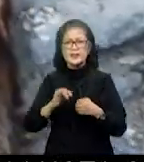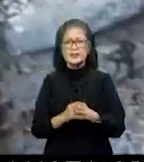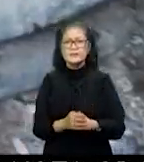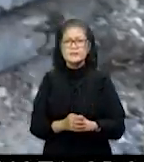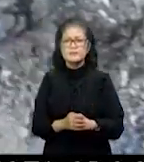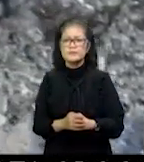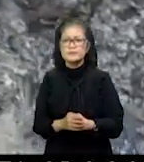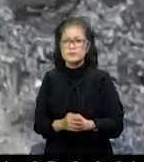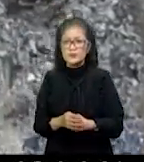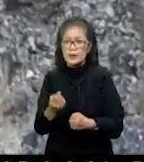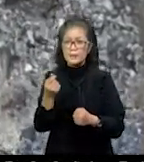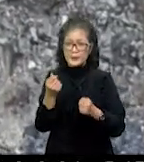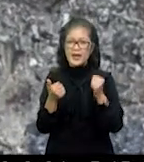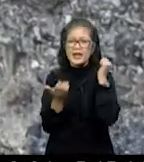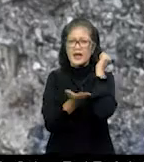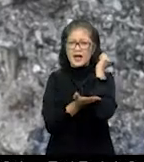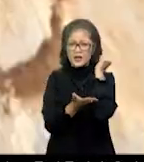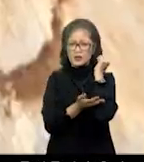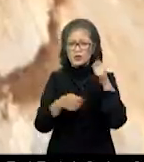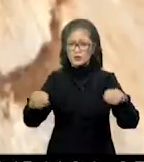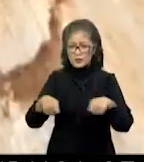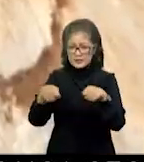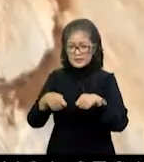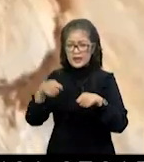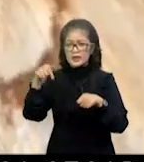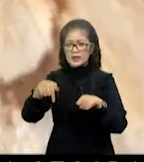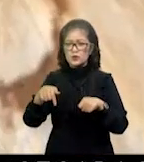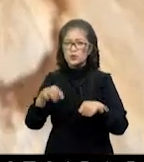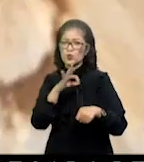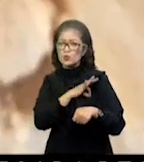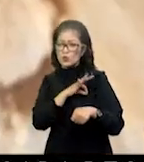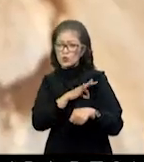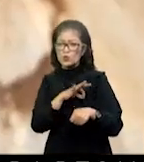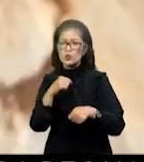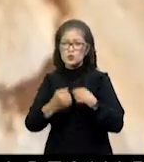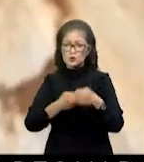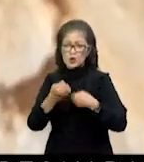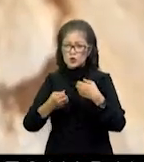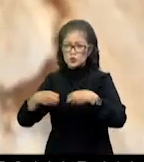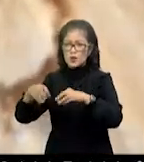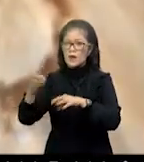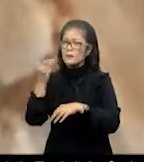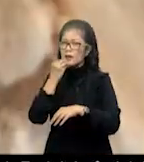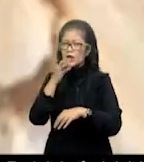Dengan menggunakan kayu bakar untuk memasak, Jamila masih dapat menyisihkan keuntungan dari usahanya menjual aneka makanan.